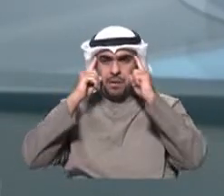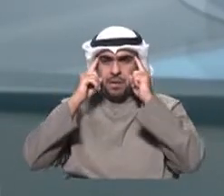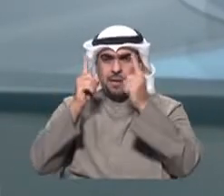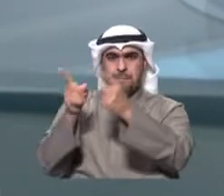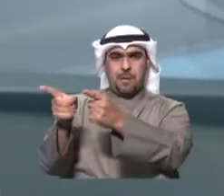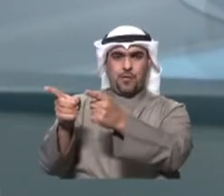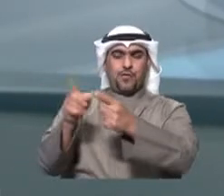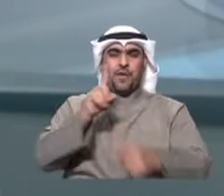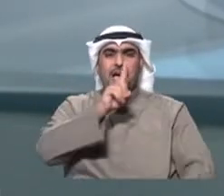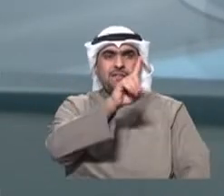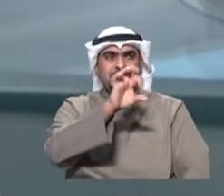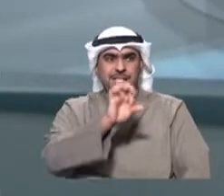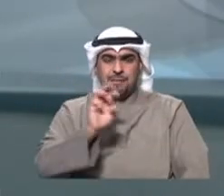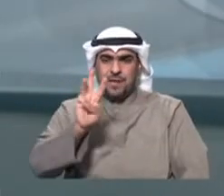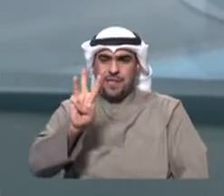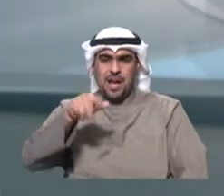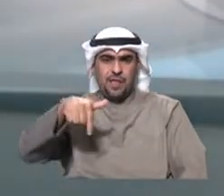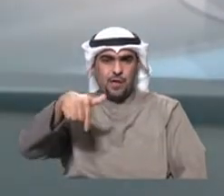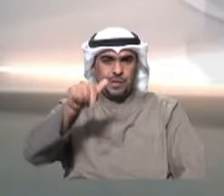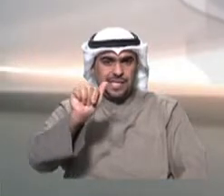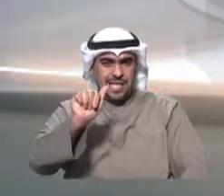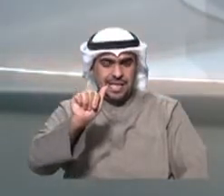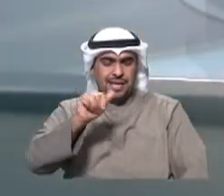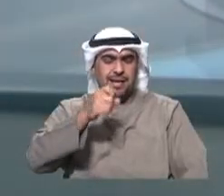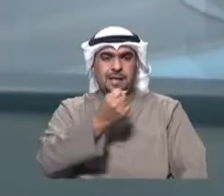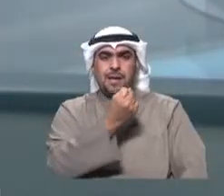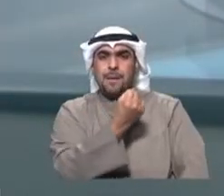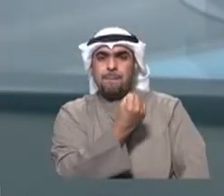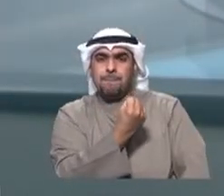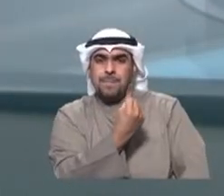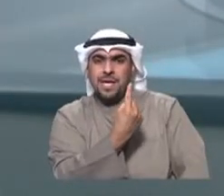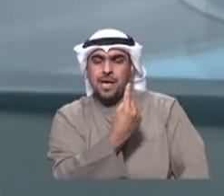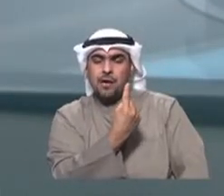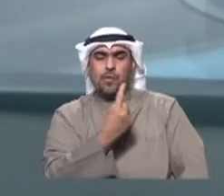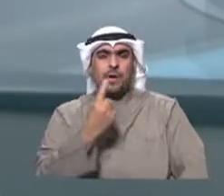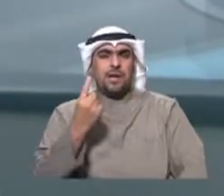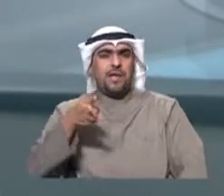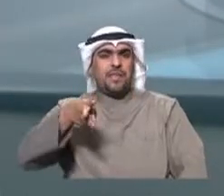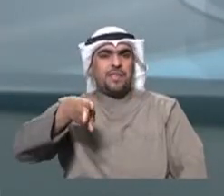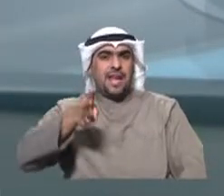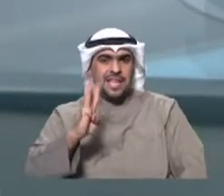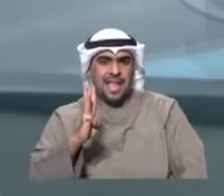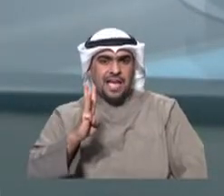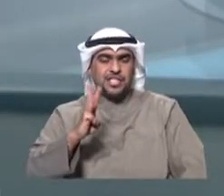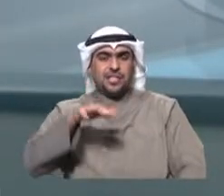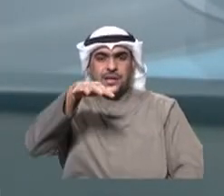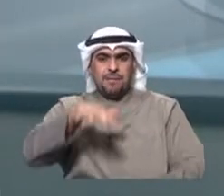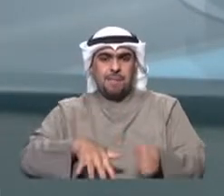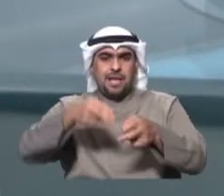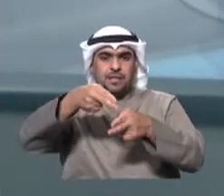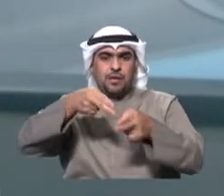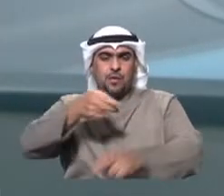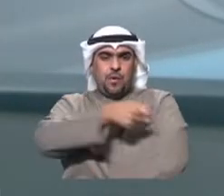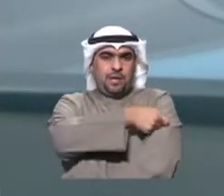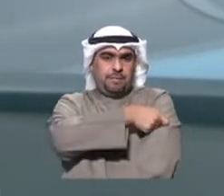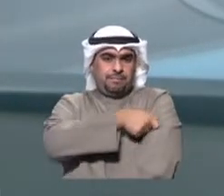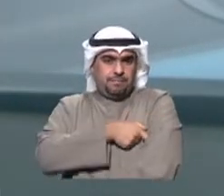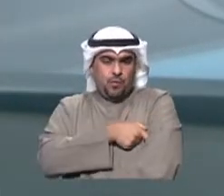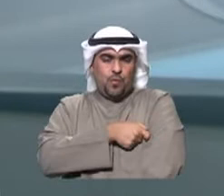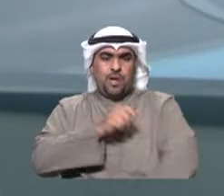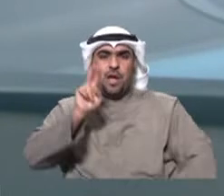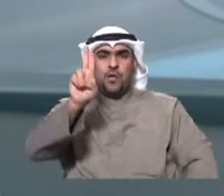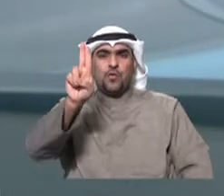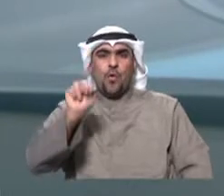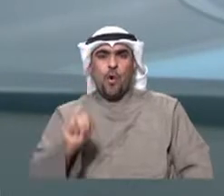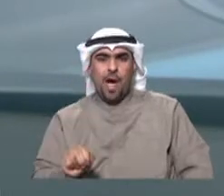1963، لتصبح العضو 11 بعد 100 في منظمة الأمم المتحدة بعد قبول عضويتها، بل ونجحت